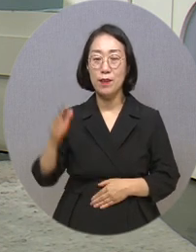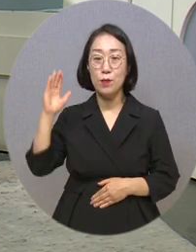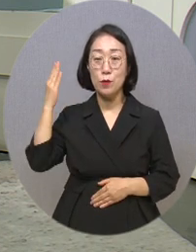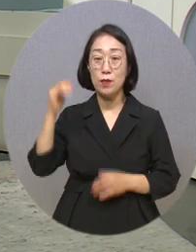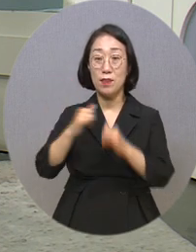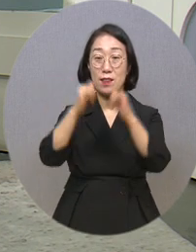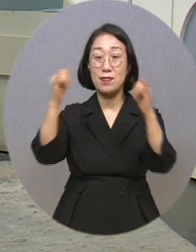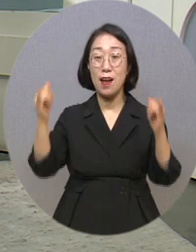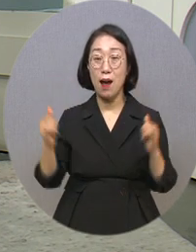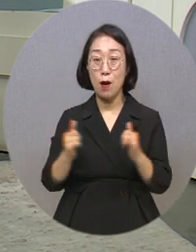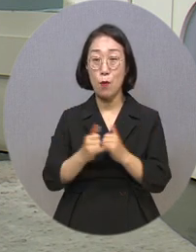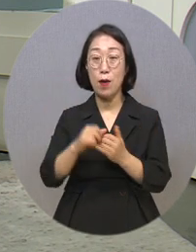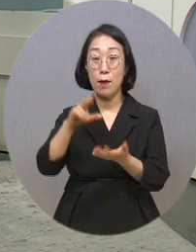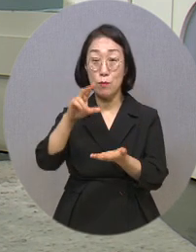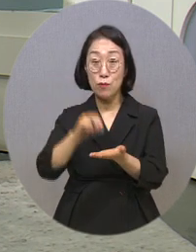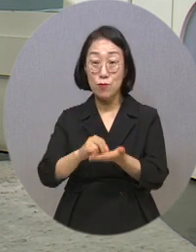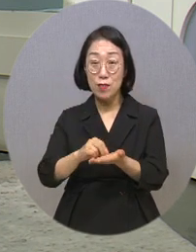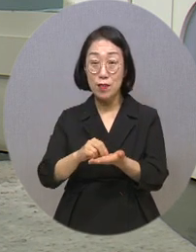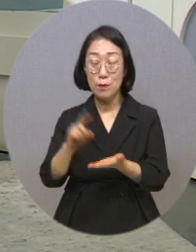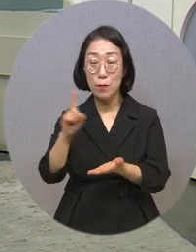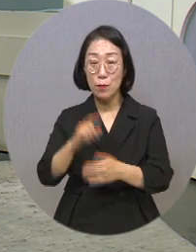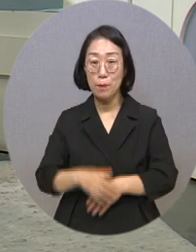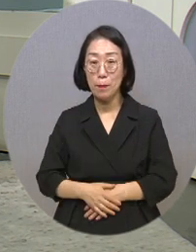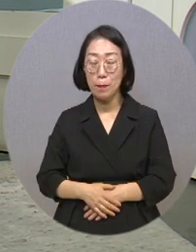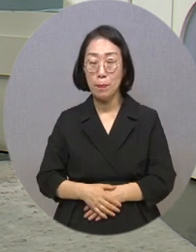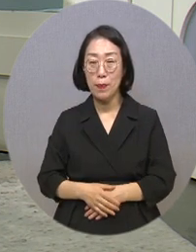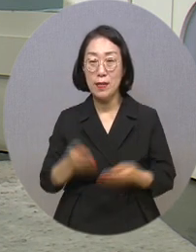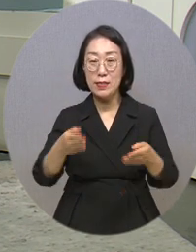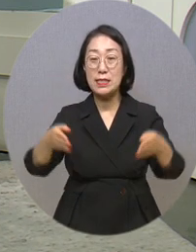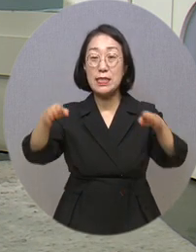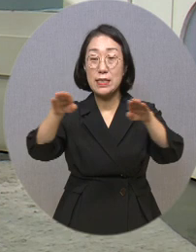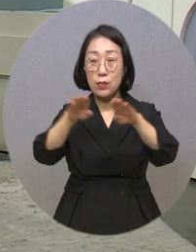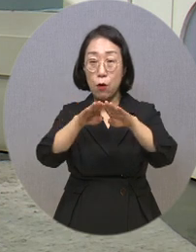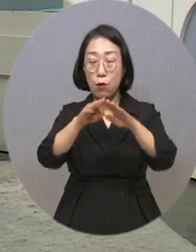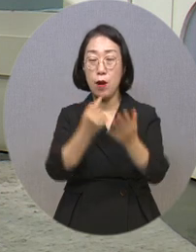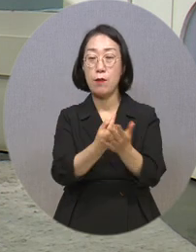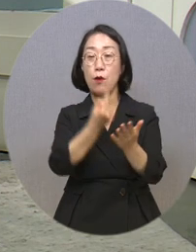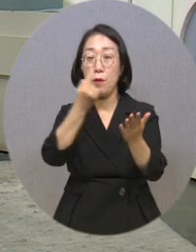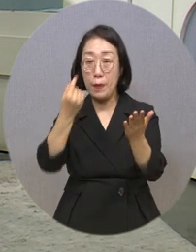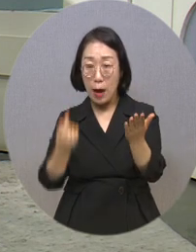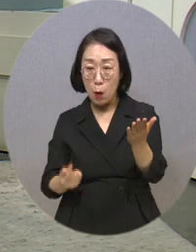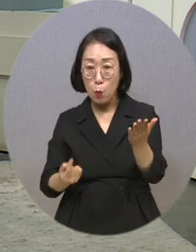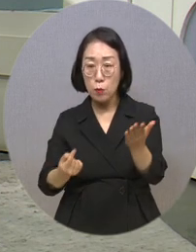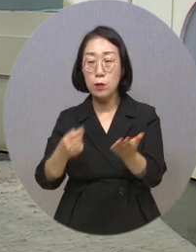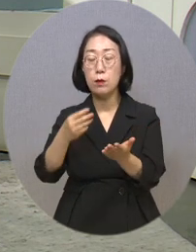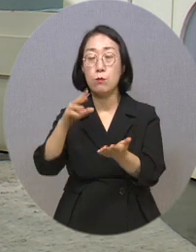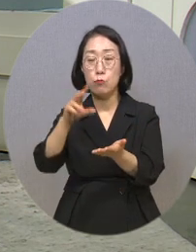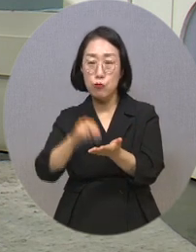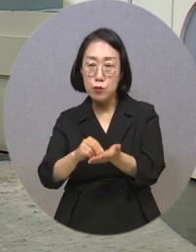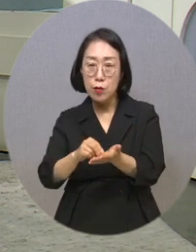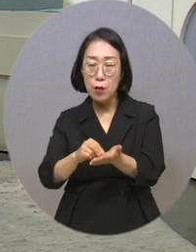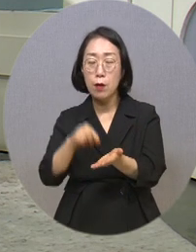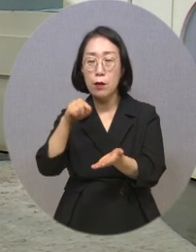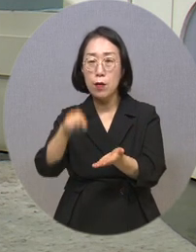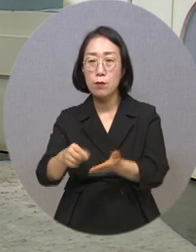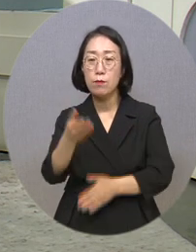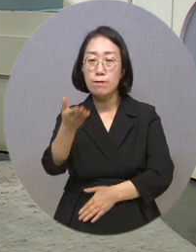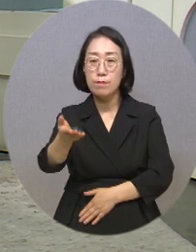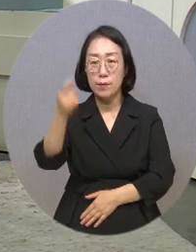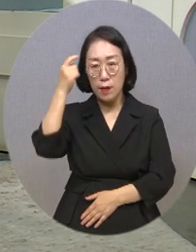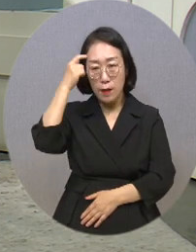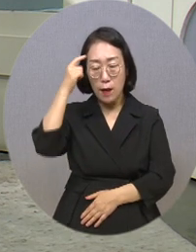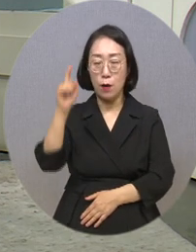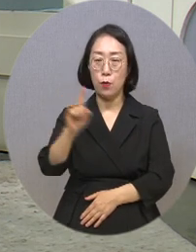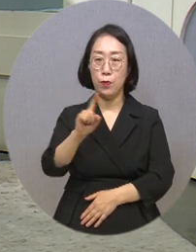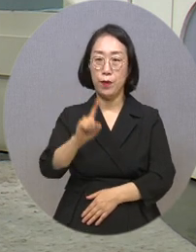사회 이슈화가 되고 있는 탈시설 문제 얘기가 많이 나오고 있어요. 여기에 대해서는 어떻게